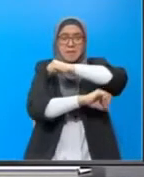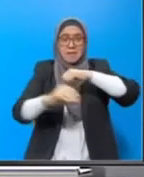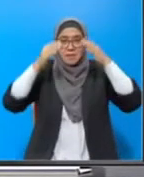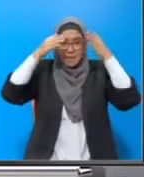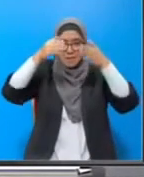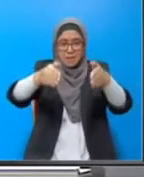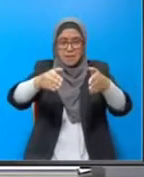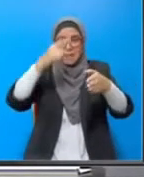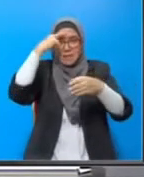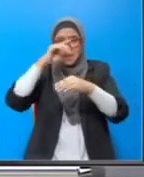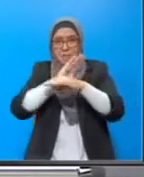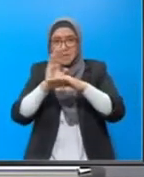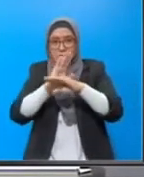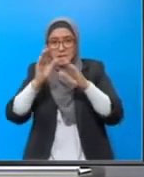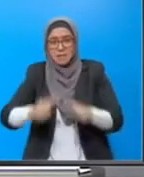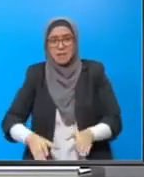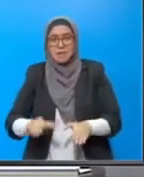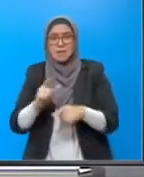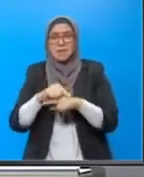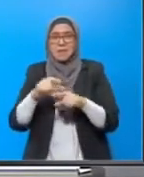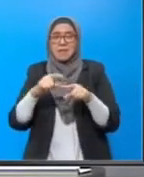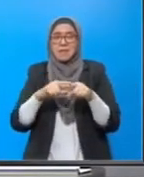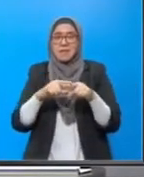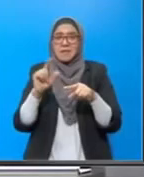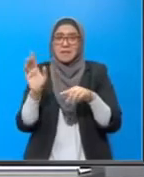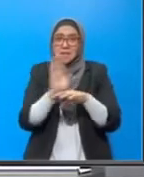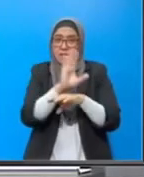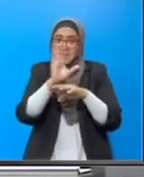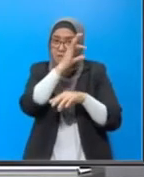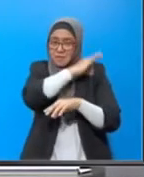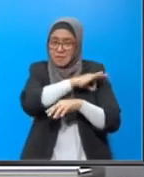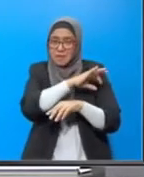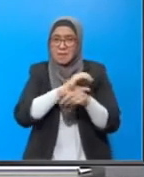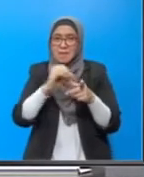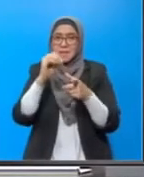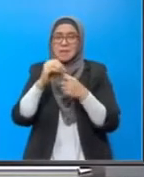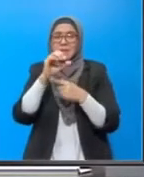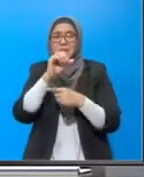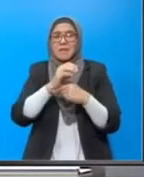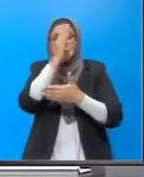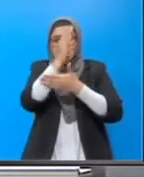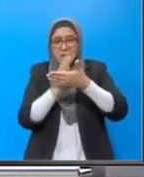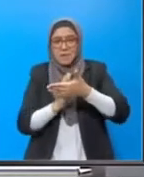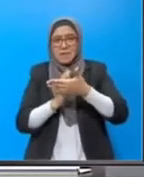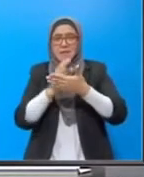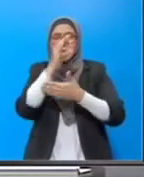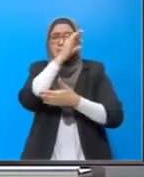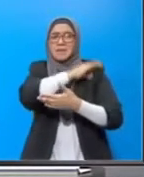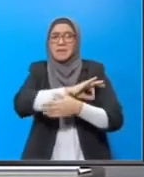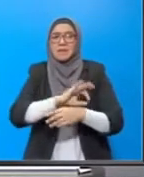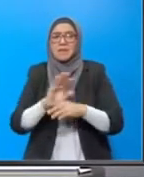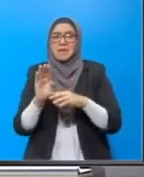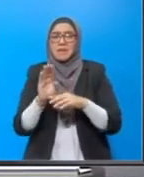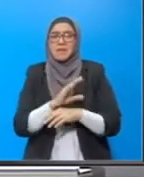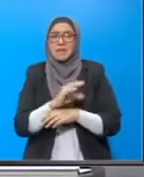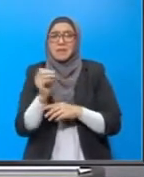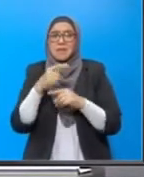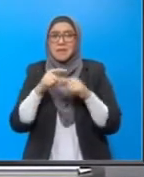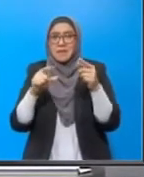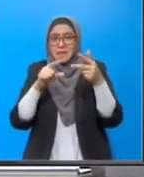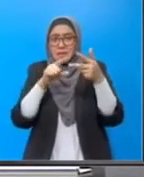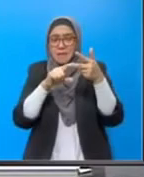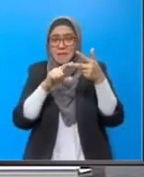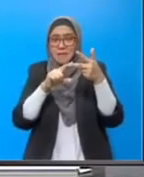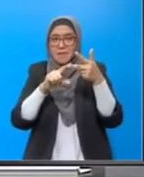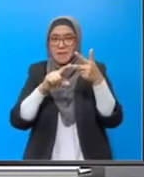kepada pengusaha komersial dan semi komersial termasuk golongan beliau yang ketiganya ialah Project